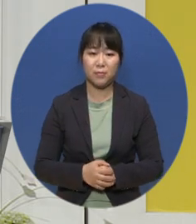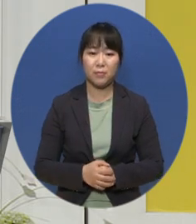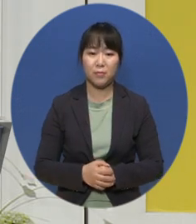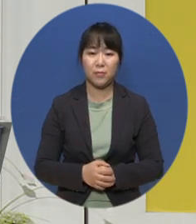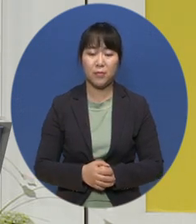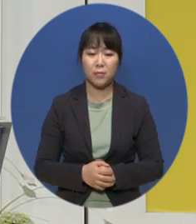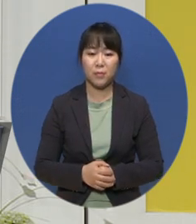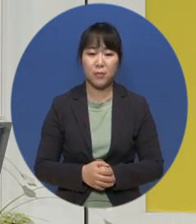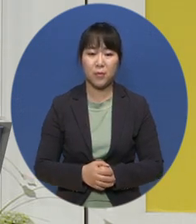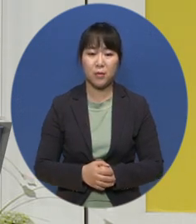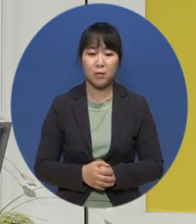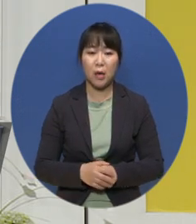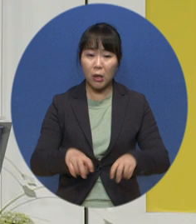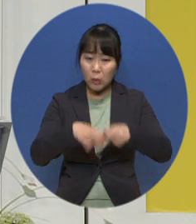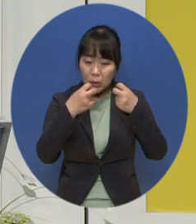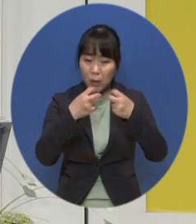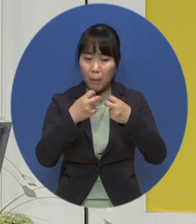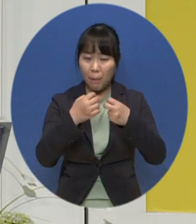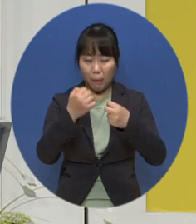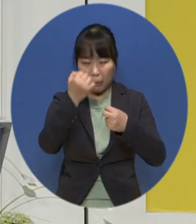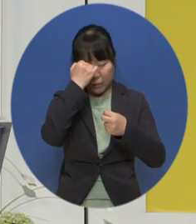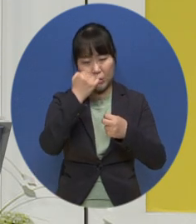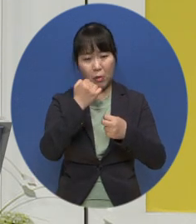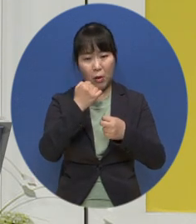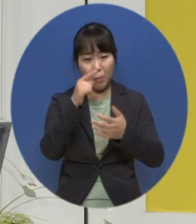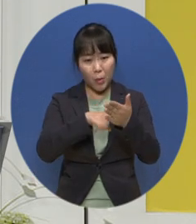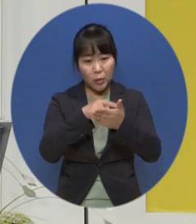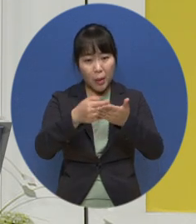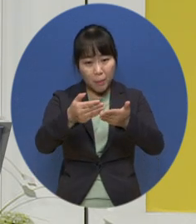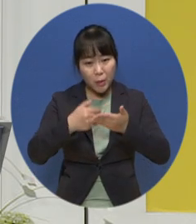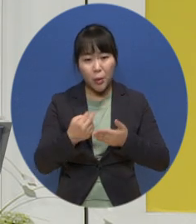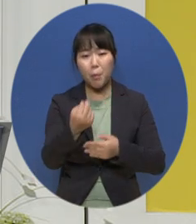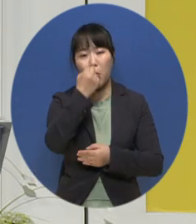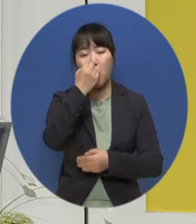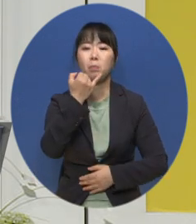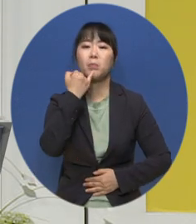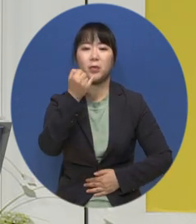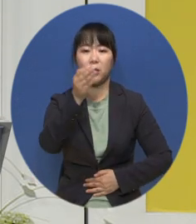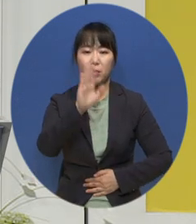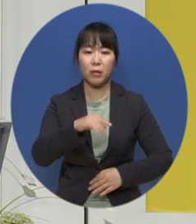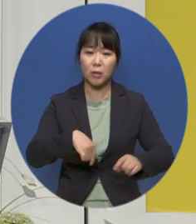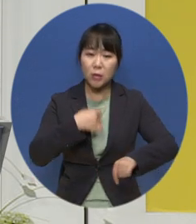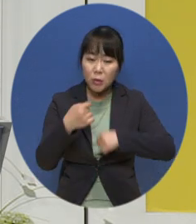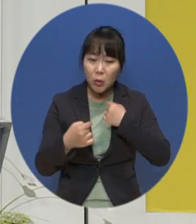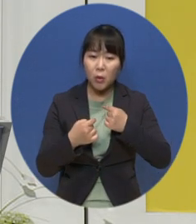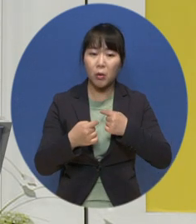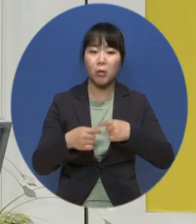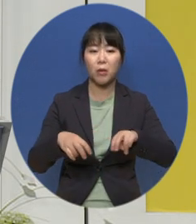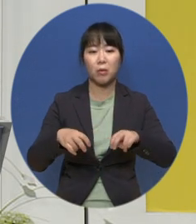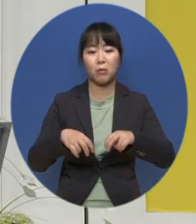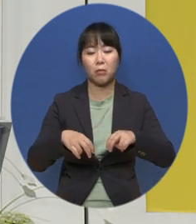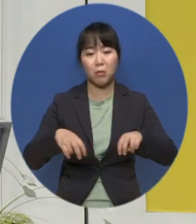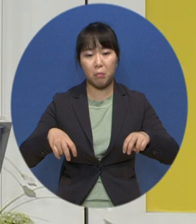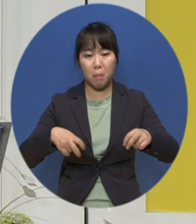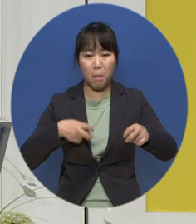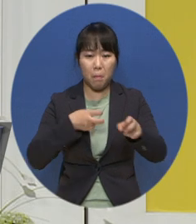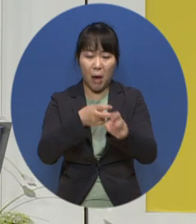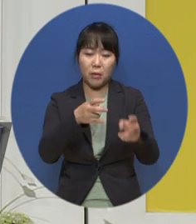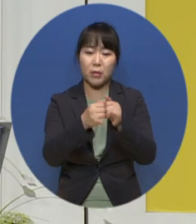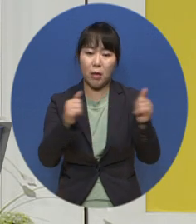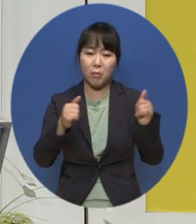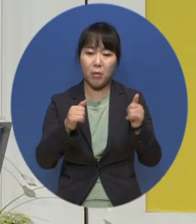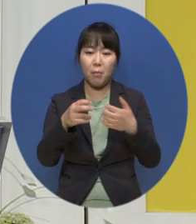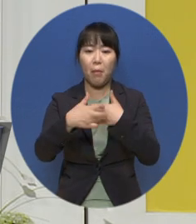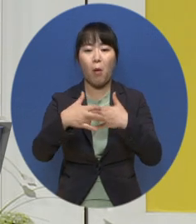그래서 교통사고를 당해서 보상을 받는 보험 같은 괜찮은데 스스로 교통사고를 내는 사람들은 일단